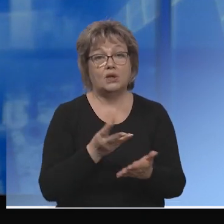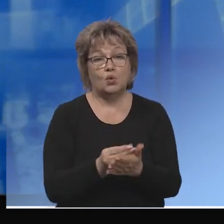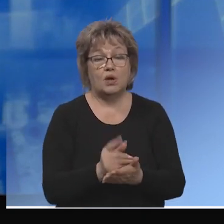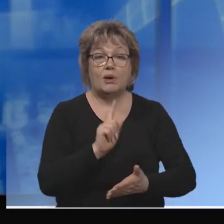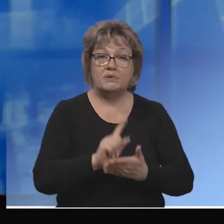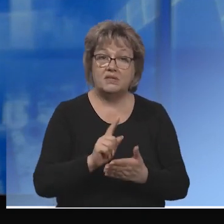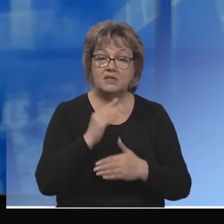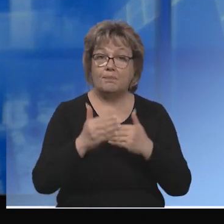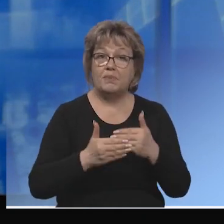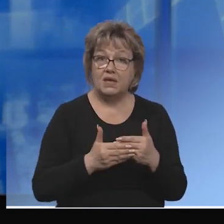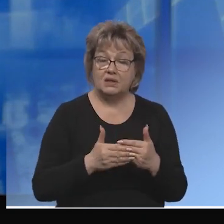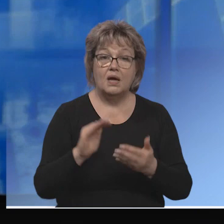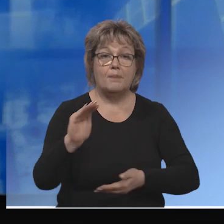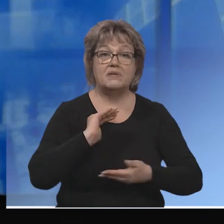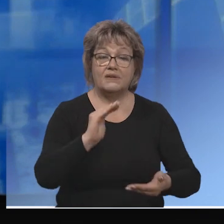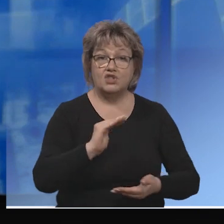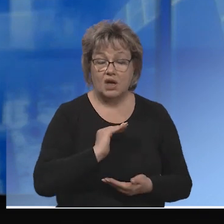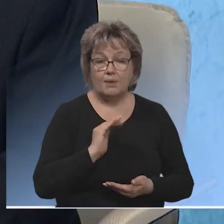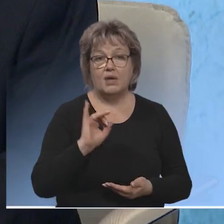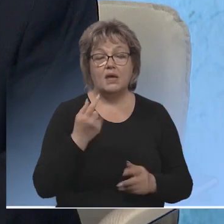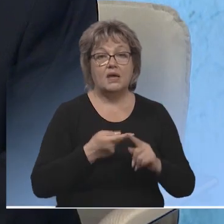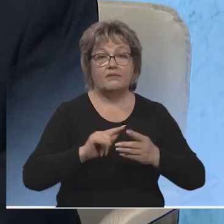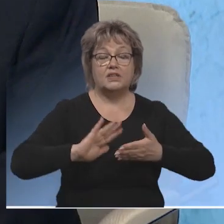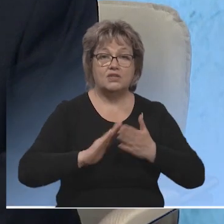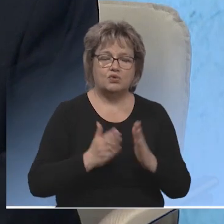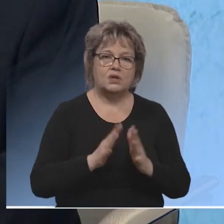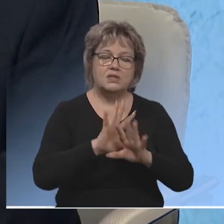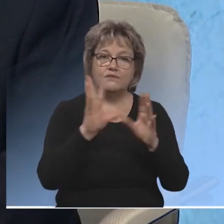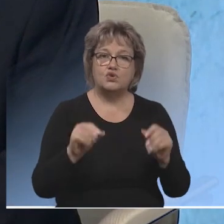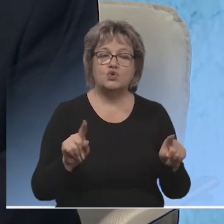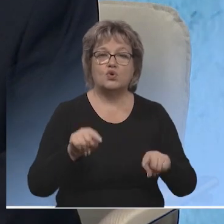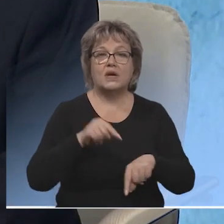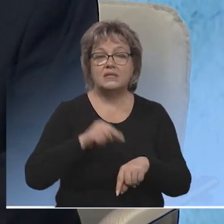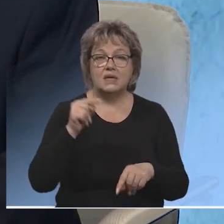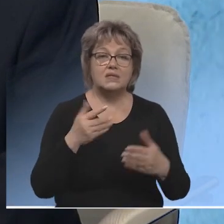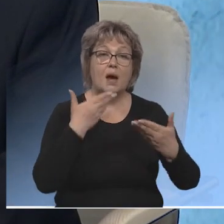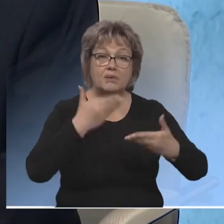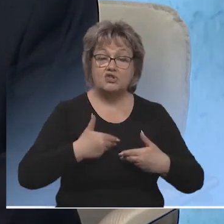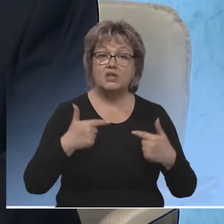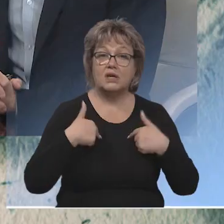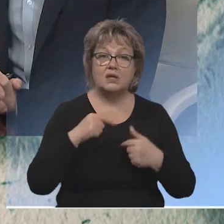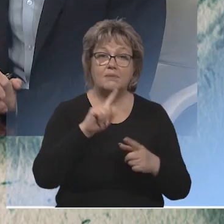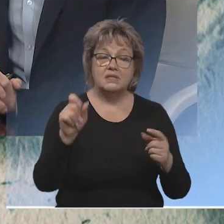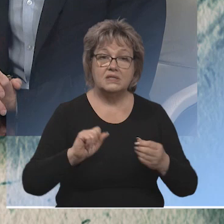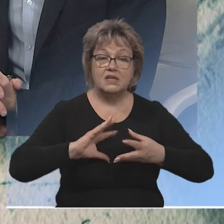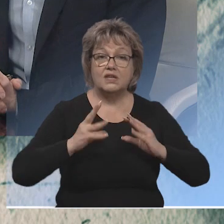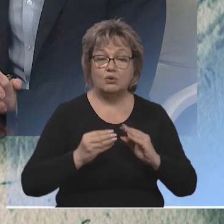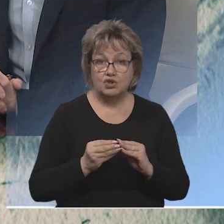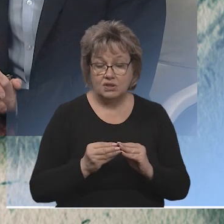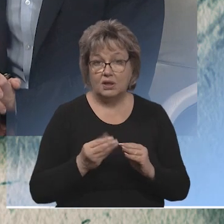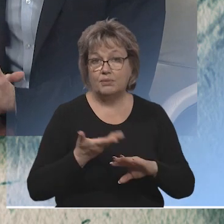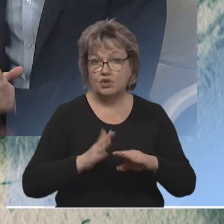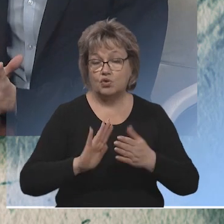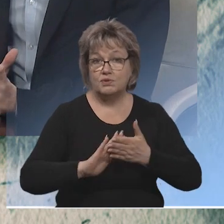налогам, по обязательствам перед поставщиками. И в этой ситуации это все то, что касается обращений к нам за заключениями